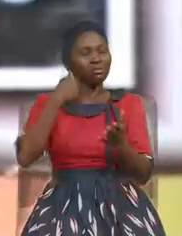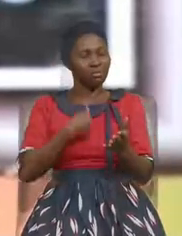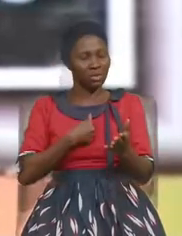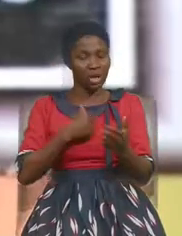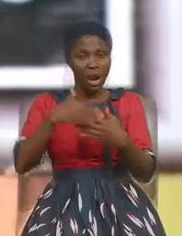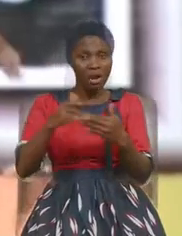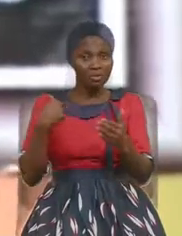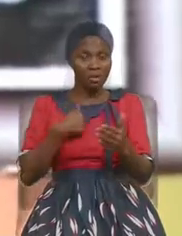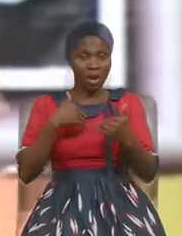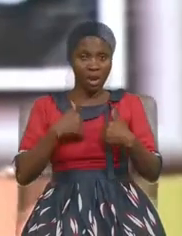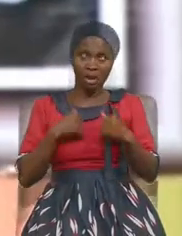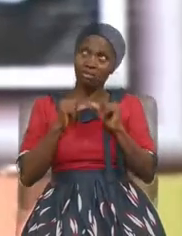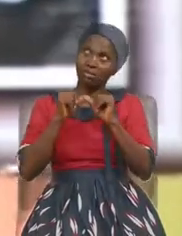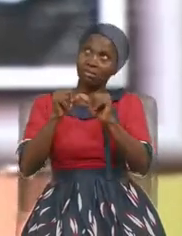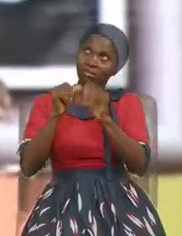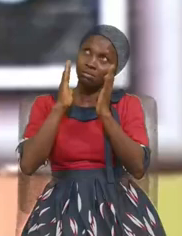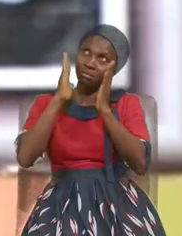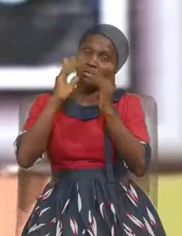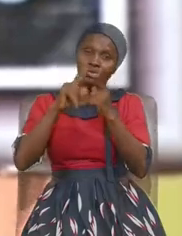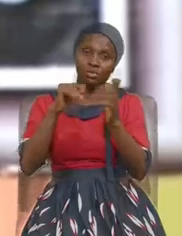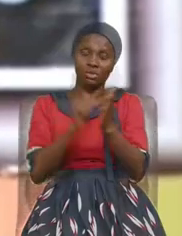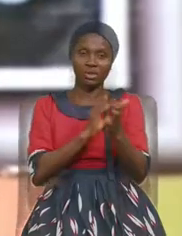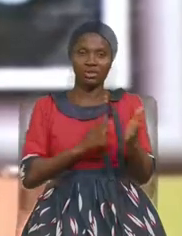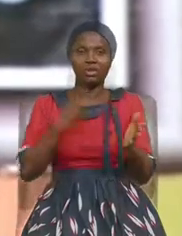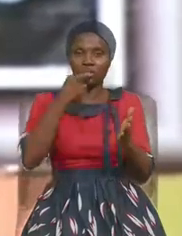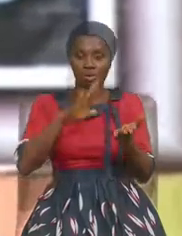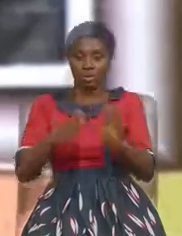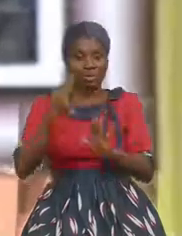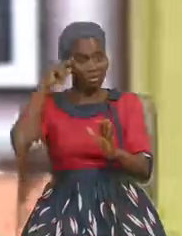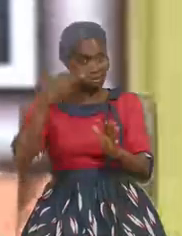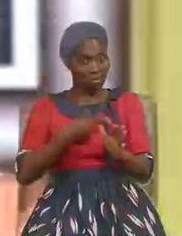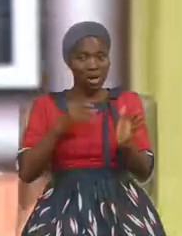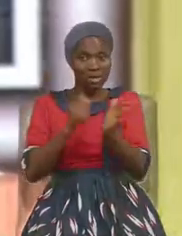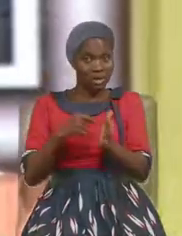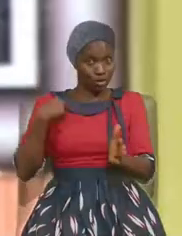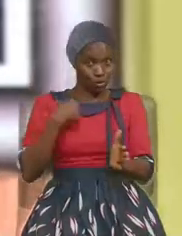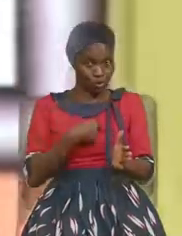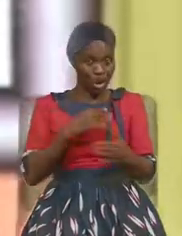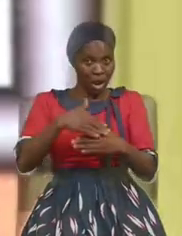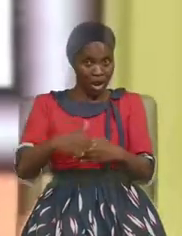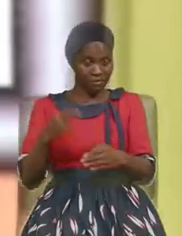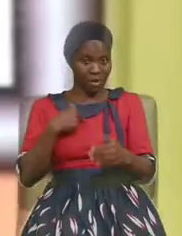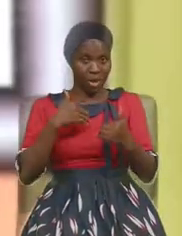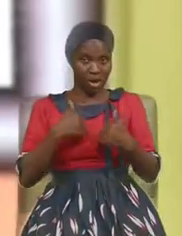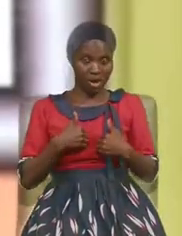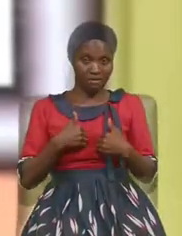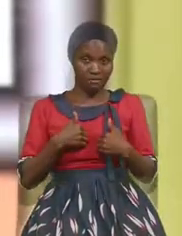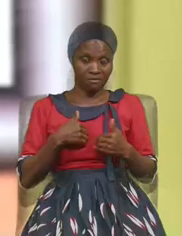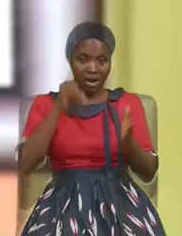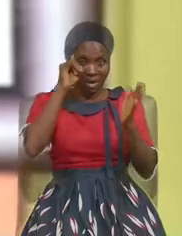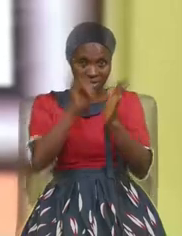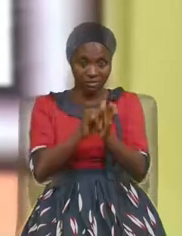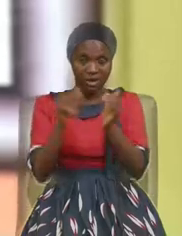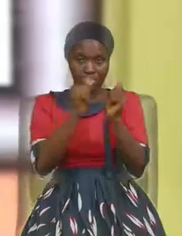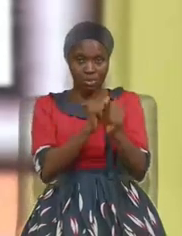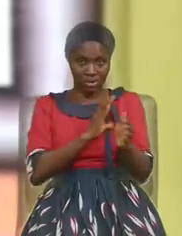après que nous soyons accrochés à ce Christ qui est mort pour nous, afin que nous sommes identifiés au Christ